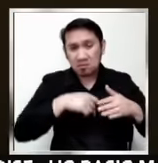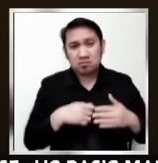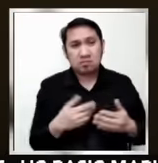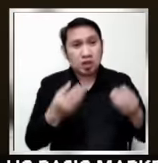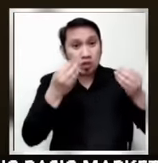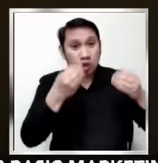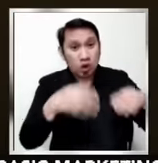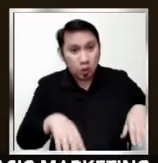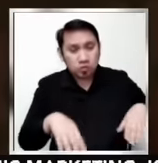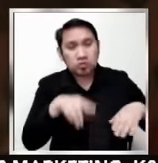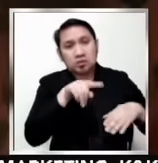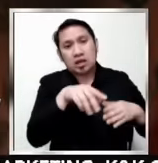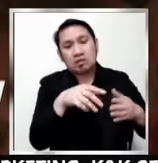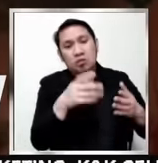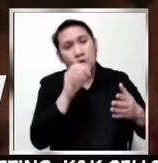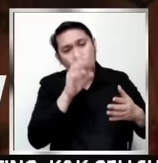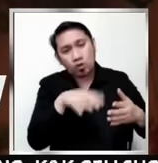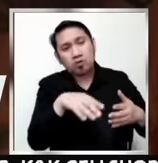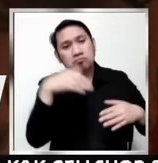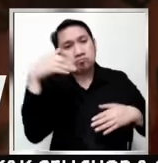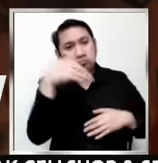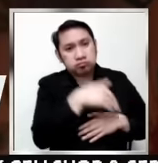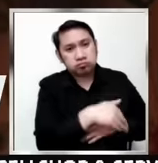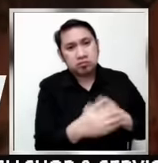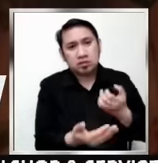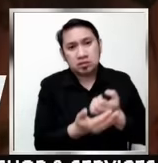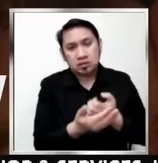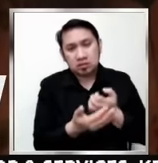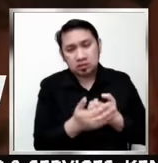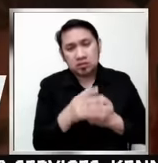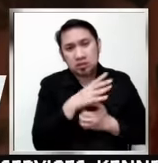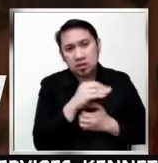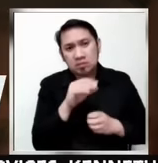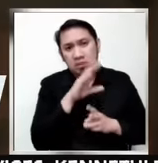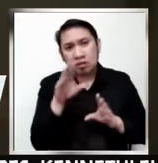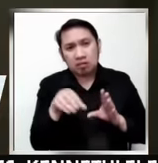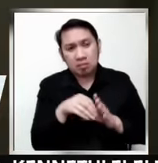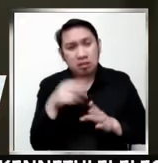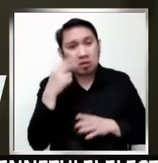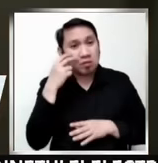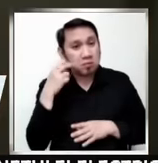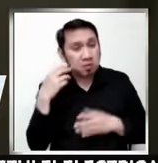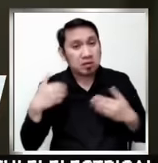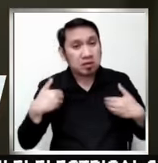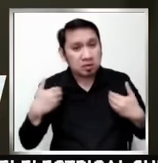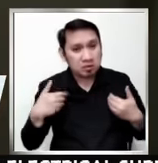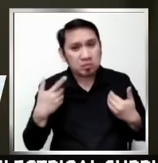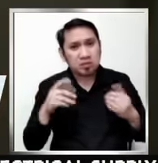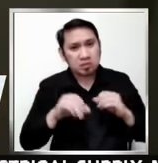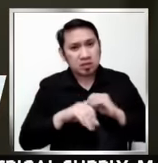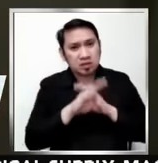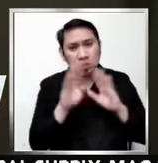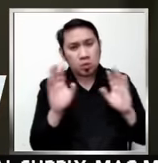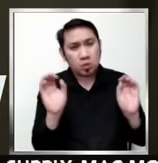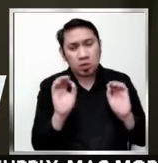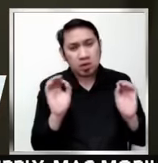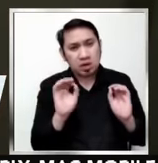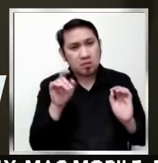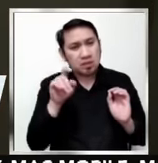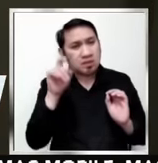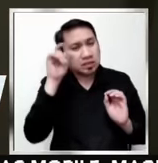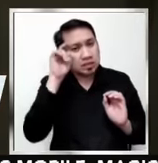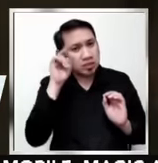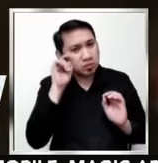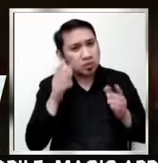may tuturing na krimen ang bawat isa sa insidente ng nabubuntis ang isang batang paslit na malinaw na wala pa sa age of sexual consent na